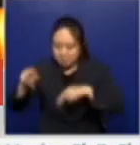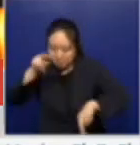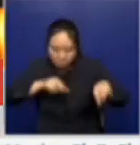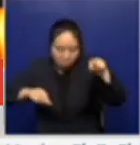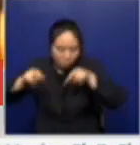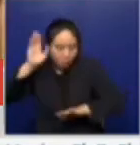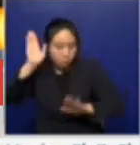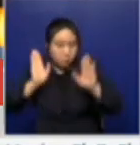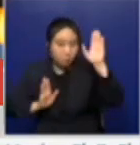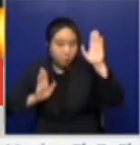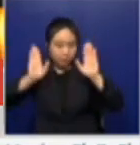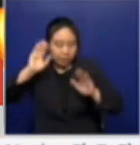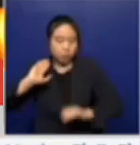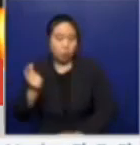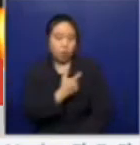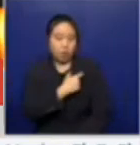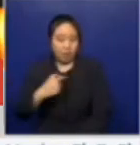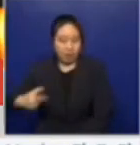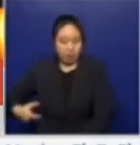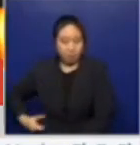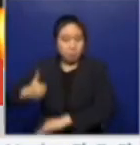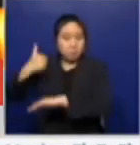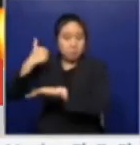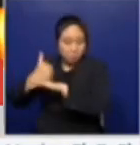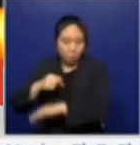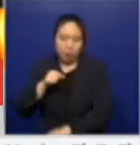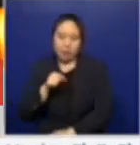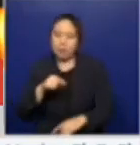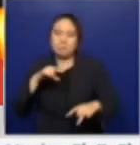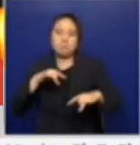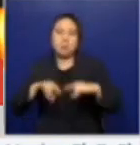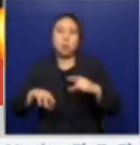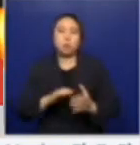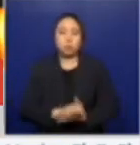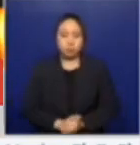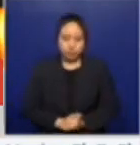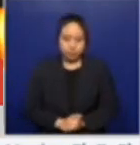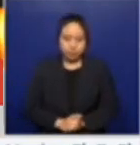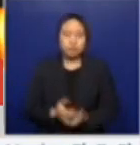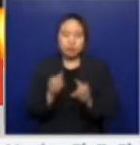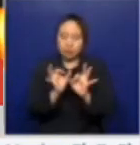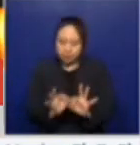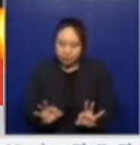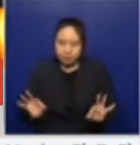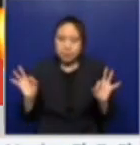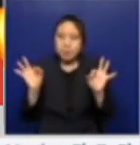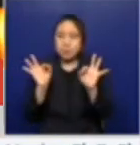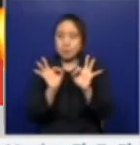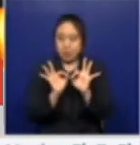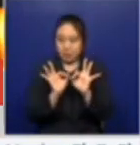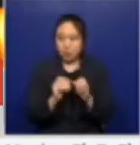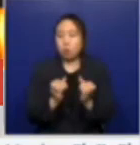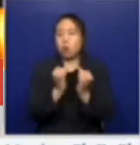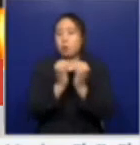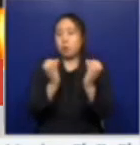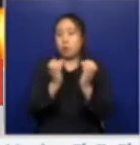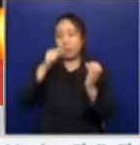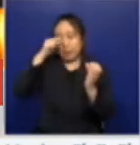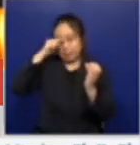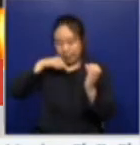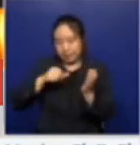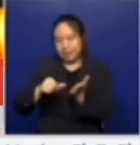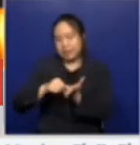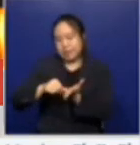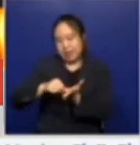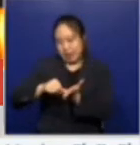ตยอันมีพระมหากษัตริย์ทรงเป็นประมุขอย่างแท้จริงจึงจำเป็นต้องตรารัฐธรรมนูญแห่งราชอาณาจักรไทยแก้ไขเพิ่